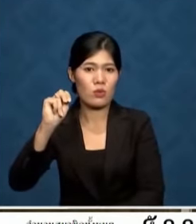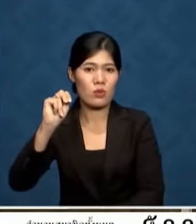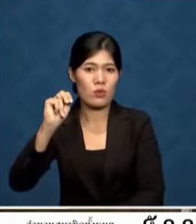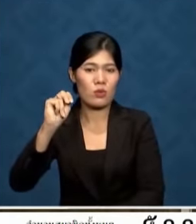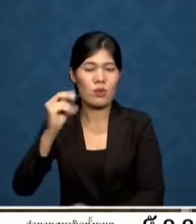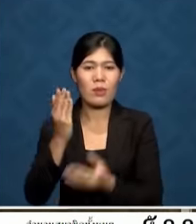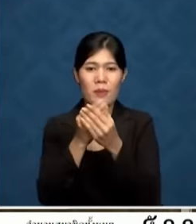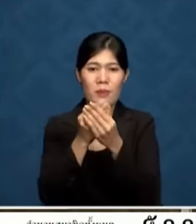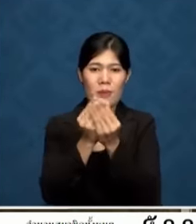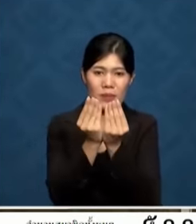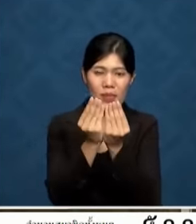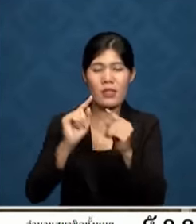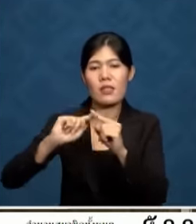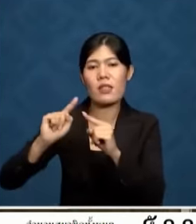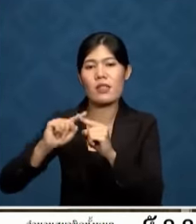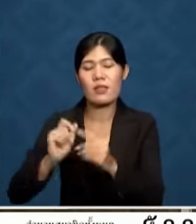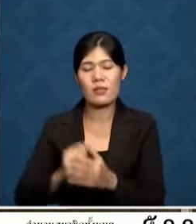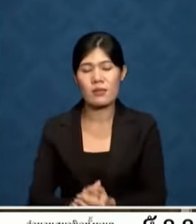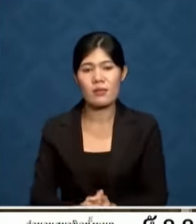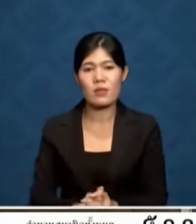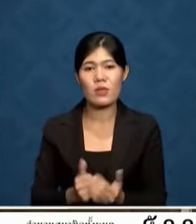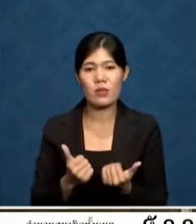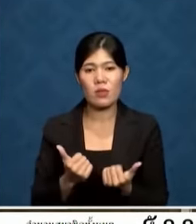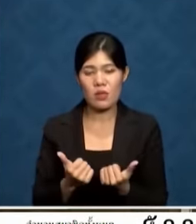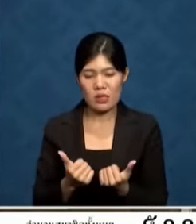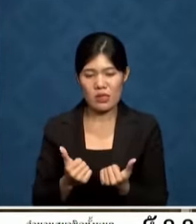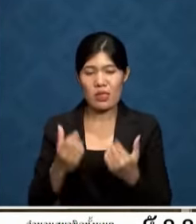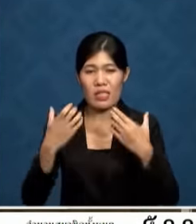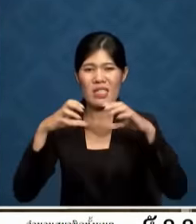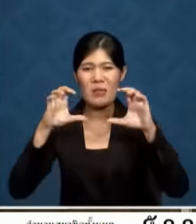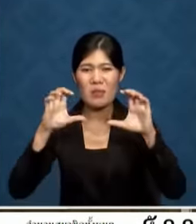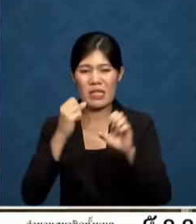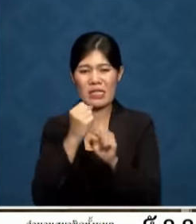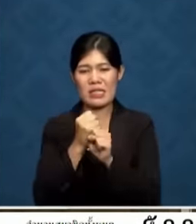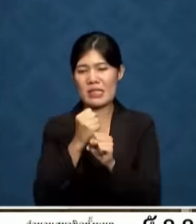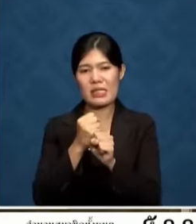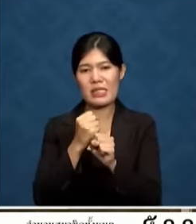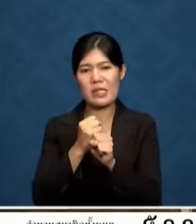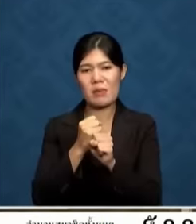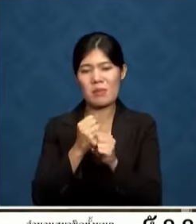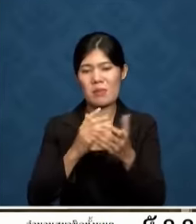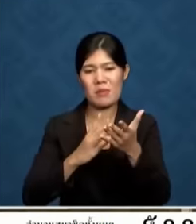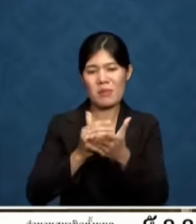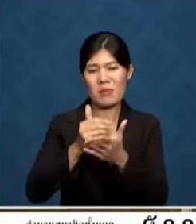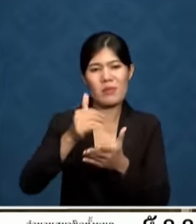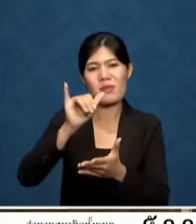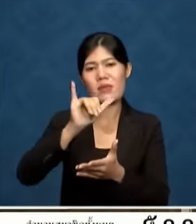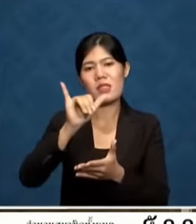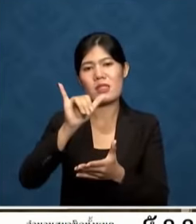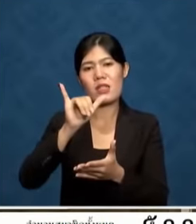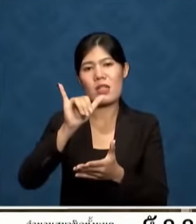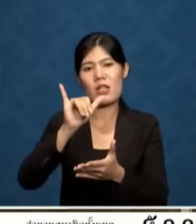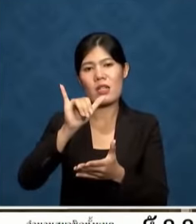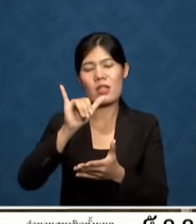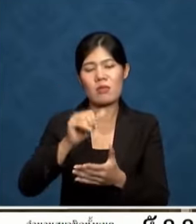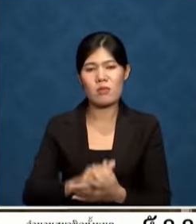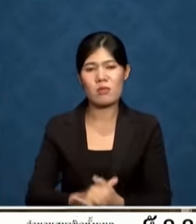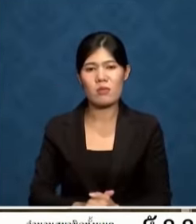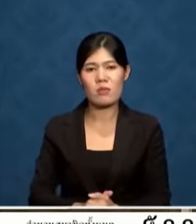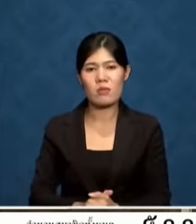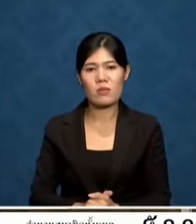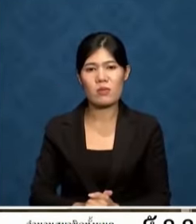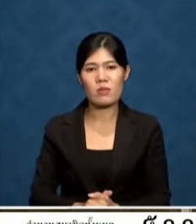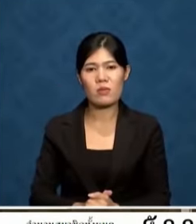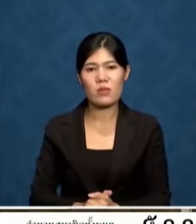ที่ผลสำฤทธิ์รัฐบาลยังต่ำแต่รัฐบาลกลับซ้ำเติมประชาชนให้ห่างรวยขึ้น